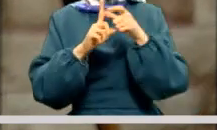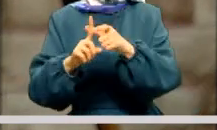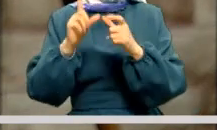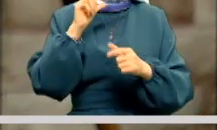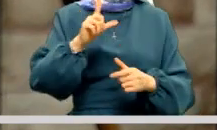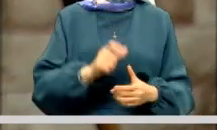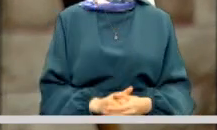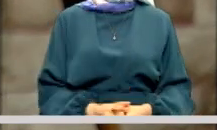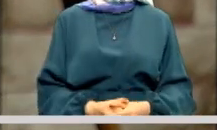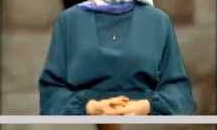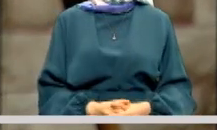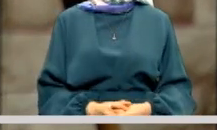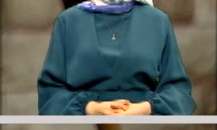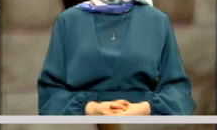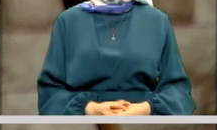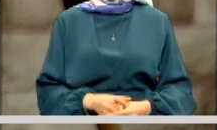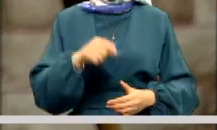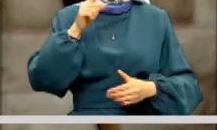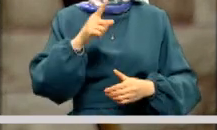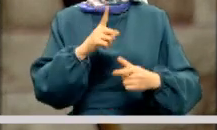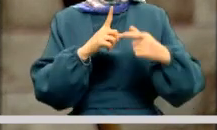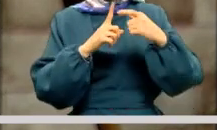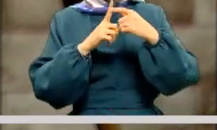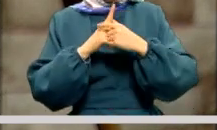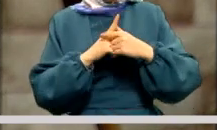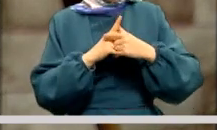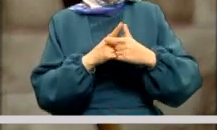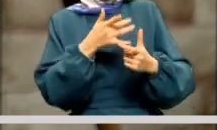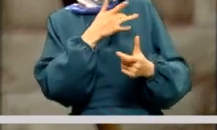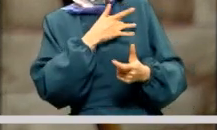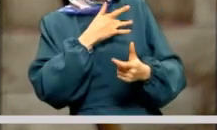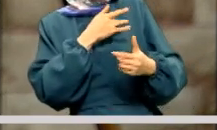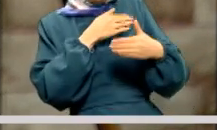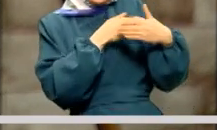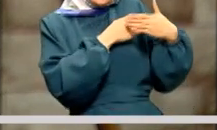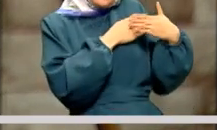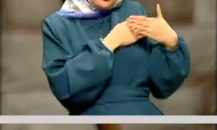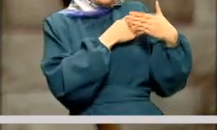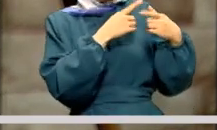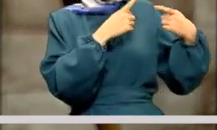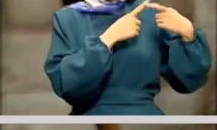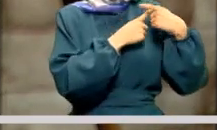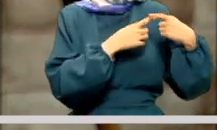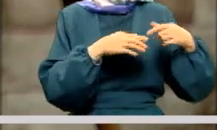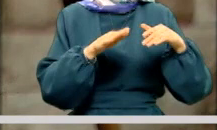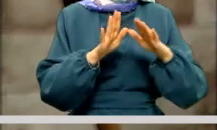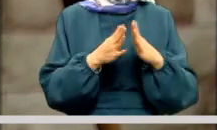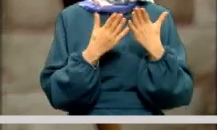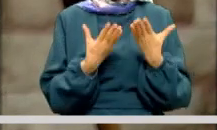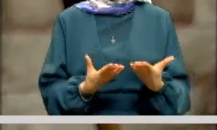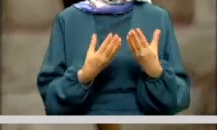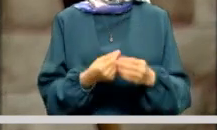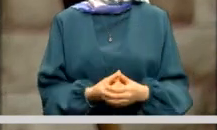Bu koruma koltuğumuzun altına alıp şefkatle muhafaza etmek bir tehlikeden korumak anlamında da bir korumadır